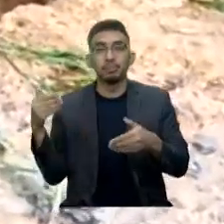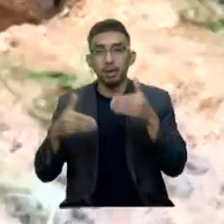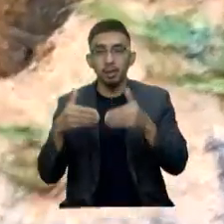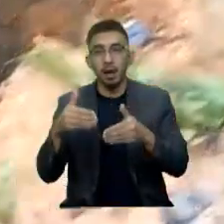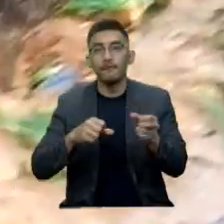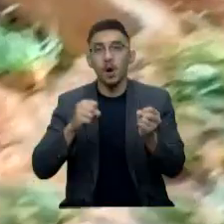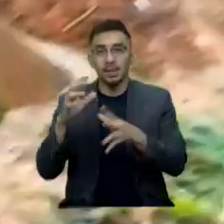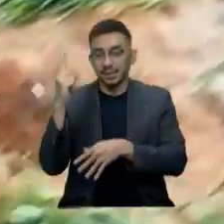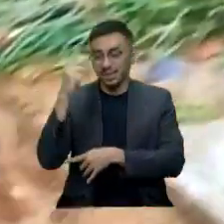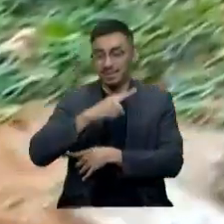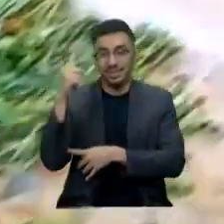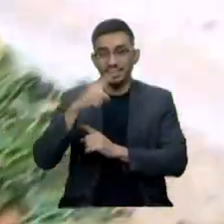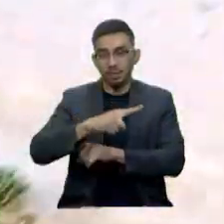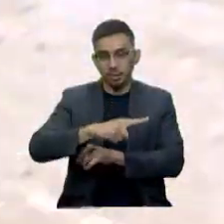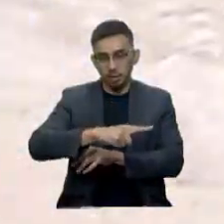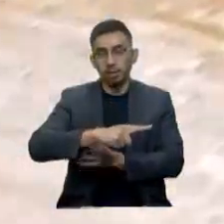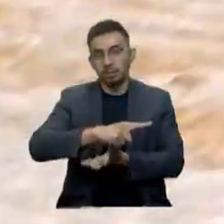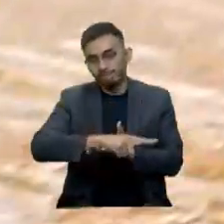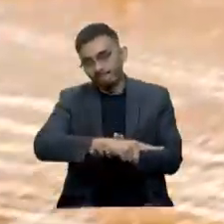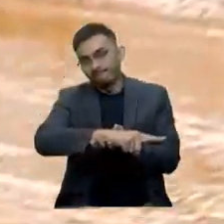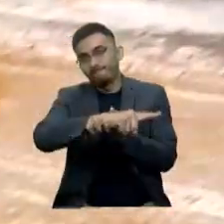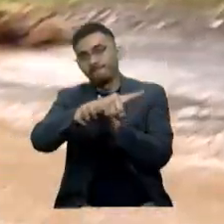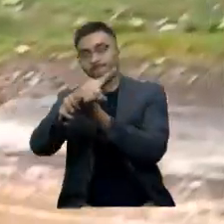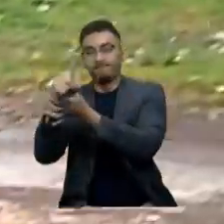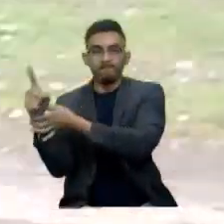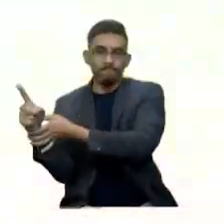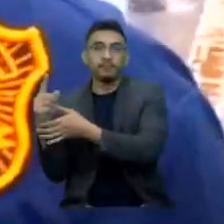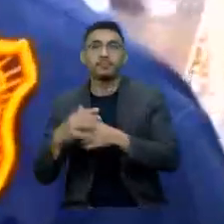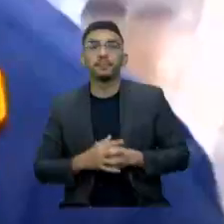menutup Jalan Serta membersihkan lumpur yang mengotori